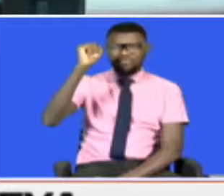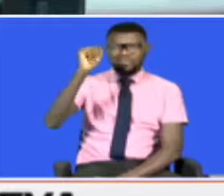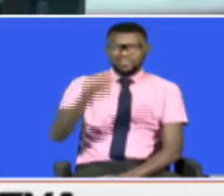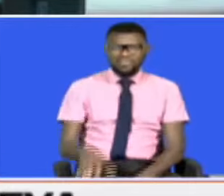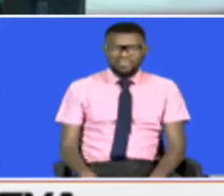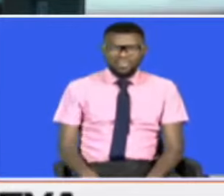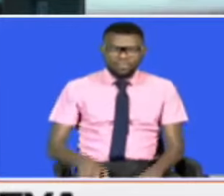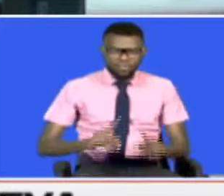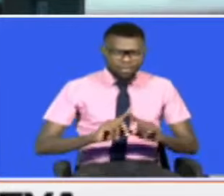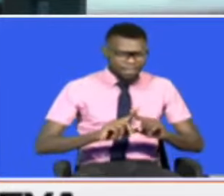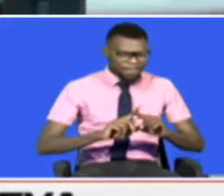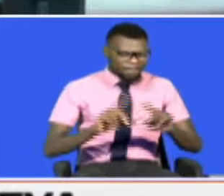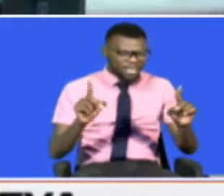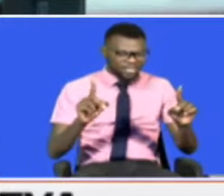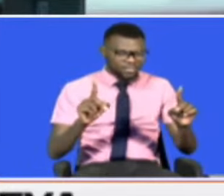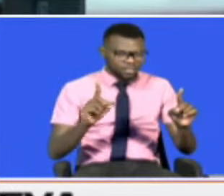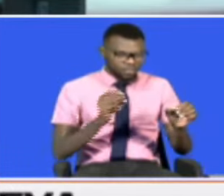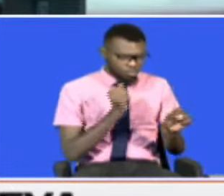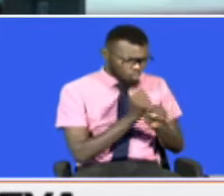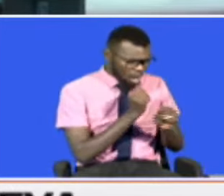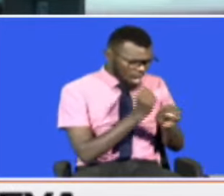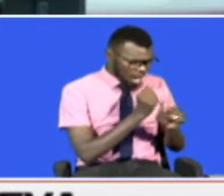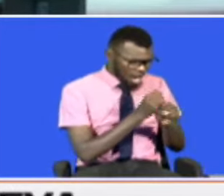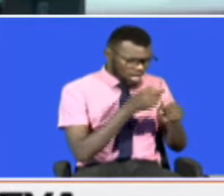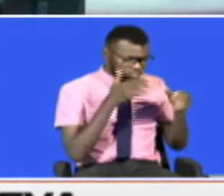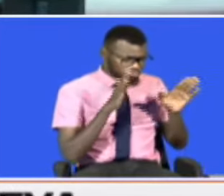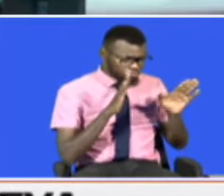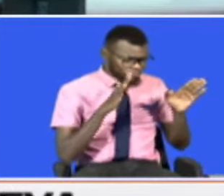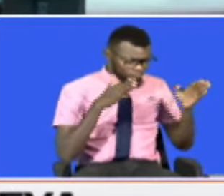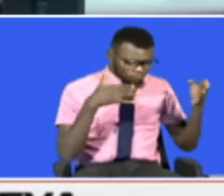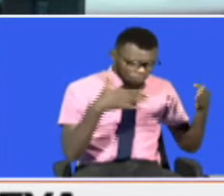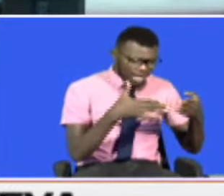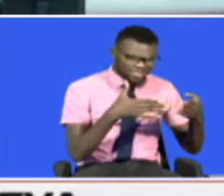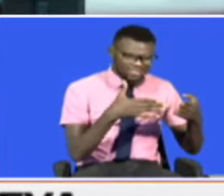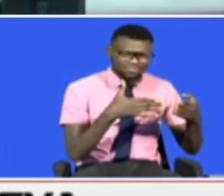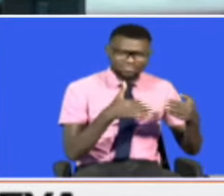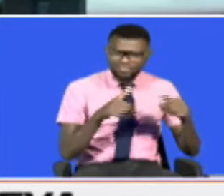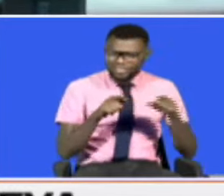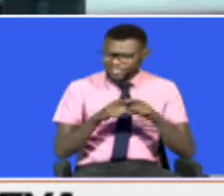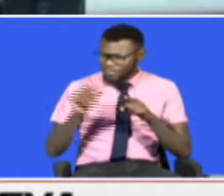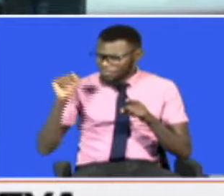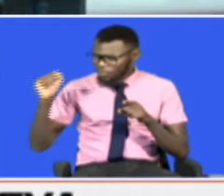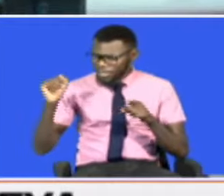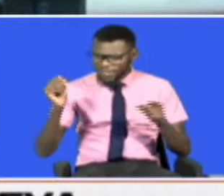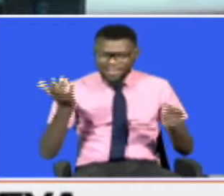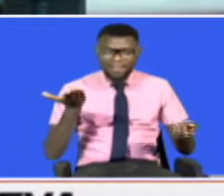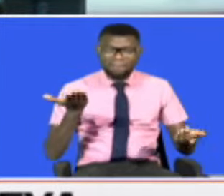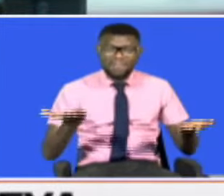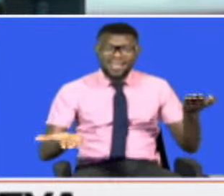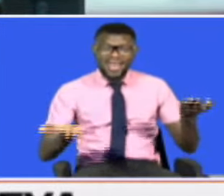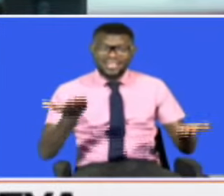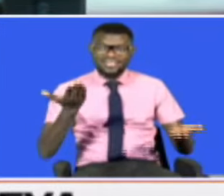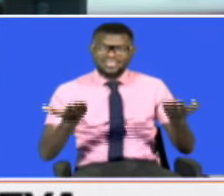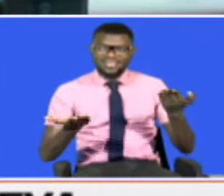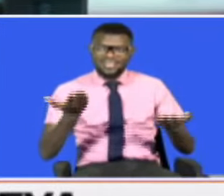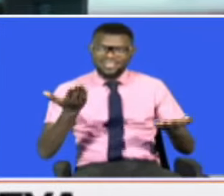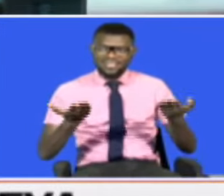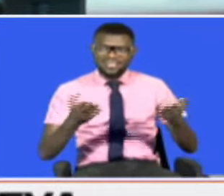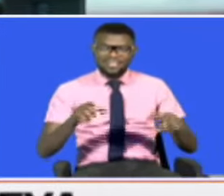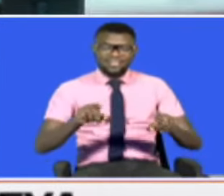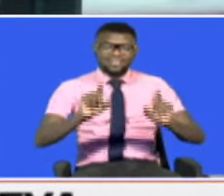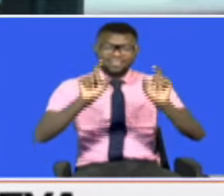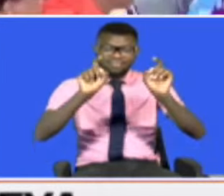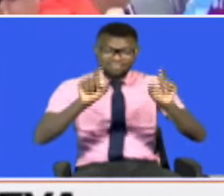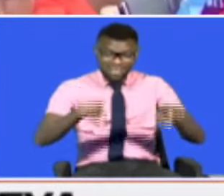you balance your technocrats and your political acumen? So she must get a middle ground